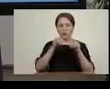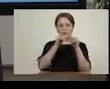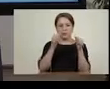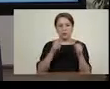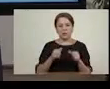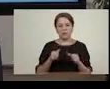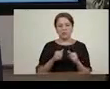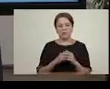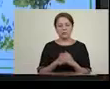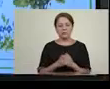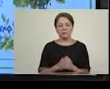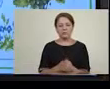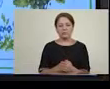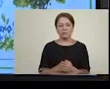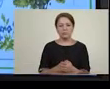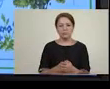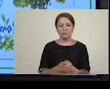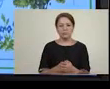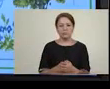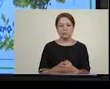shakllari.